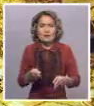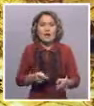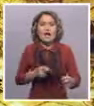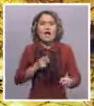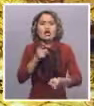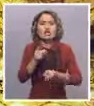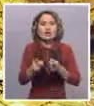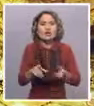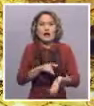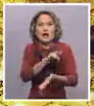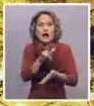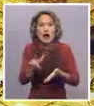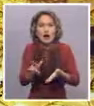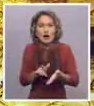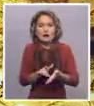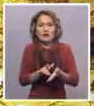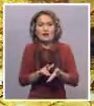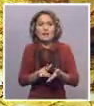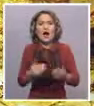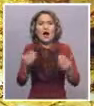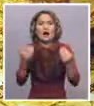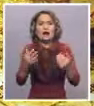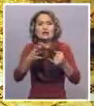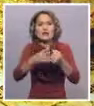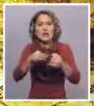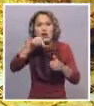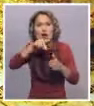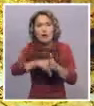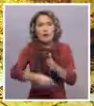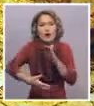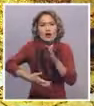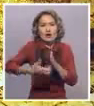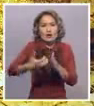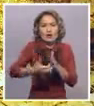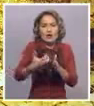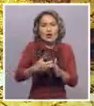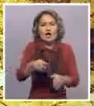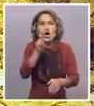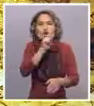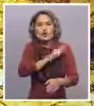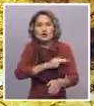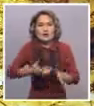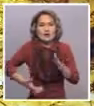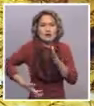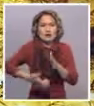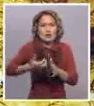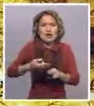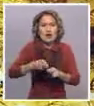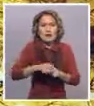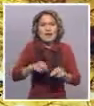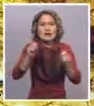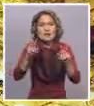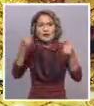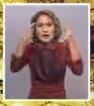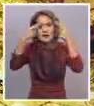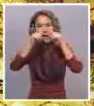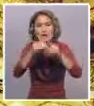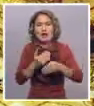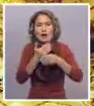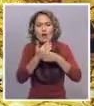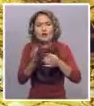Жезқазған өңірінің Дүйсенбай жазығында геологиялық барлау жұмыстары жүріп жатыр. Мұндағы полиметалдарға бай жер қыртысын зерттеуге Қазгеология